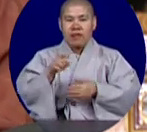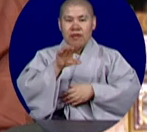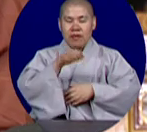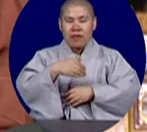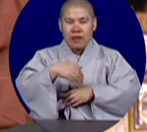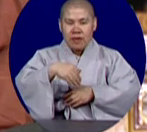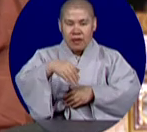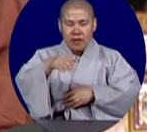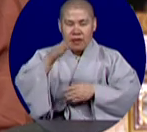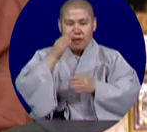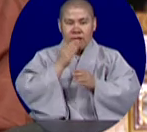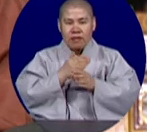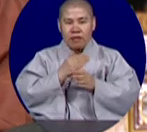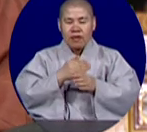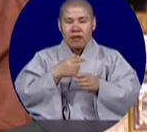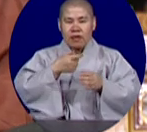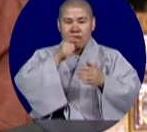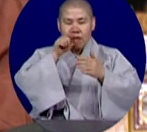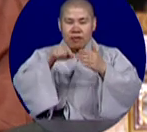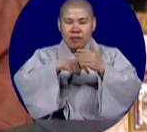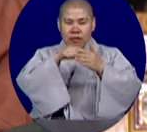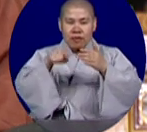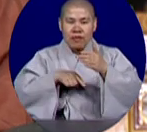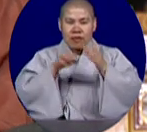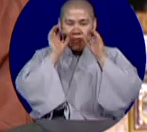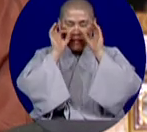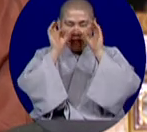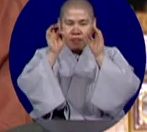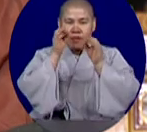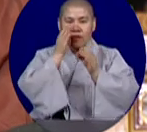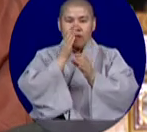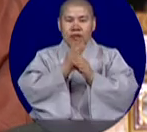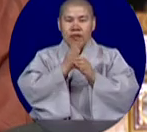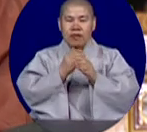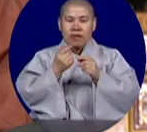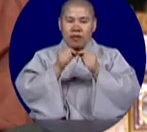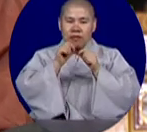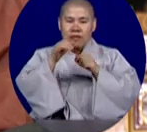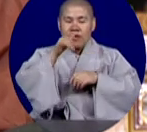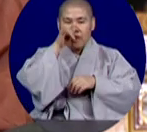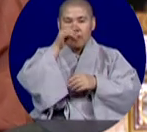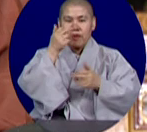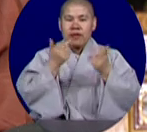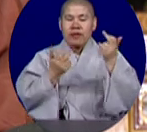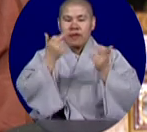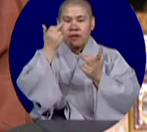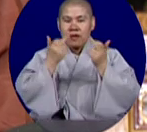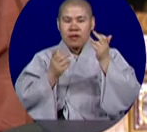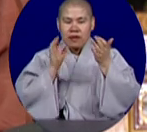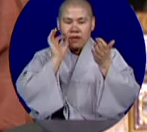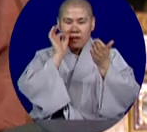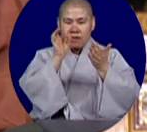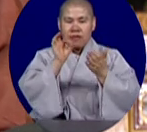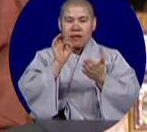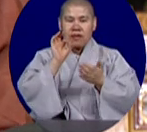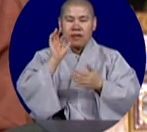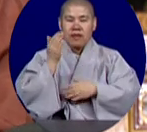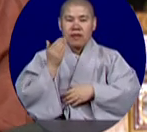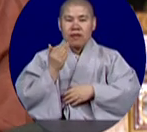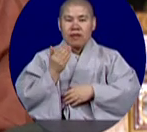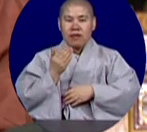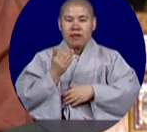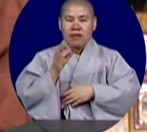연못을 쳐다보면서 그 연못을 보면 저 멀리 있는 산이 보인다.